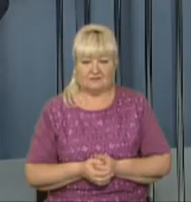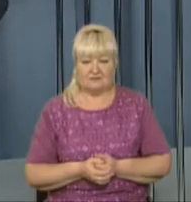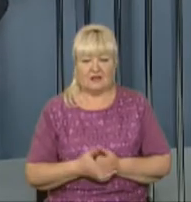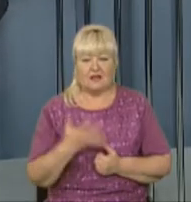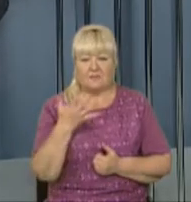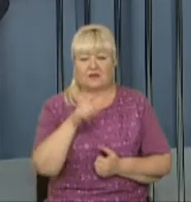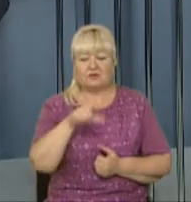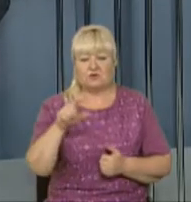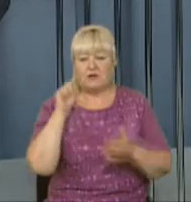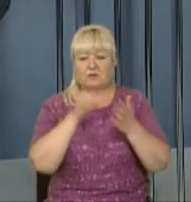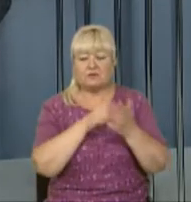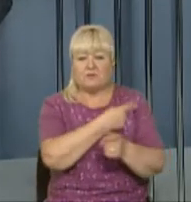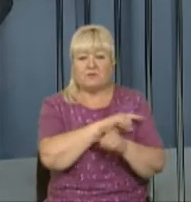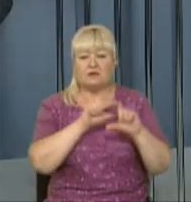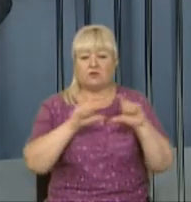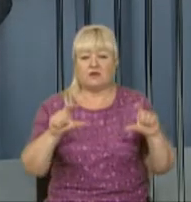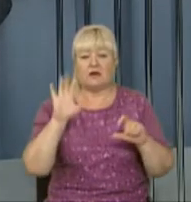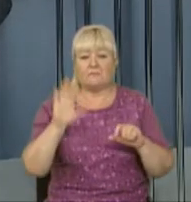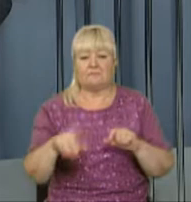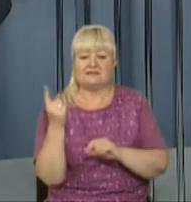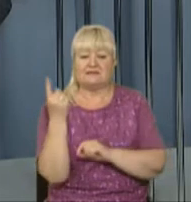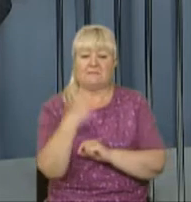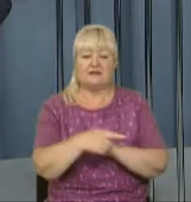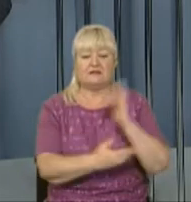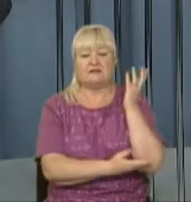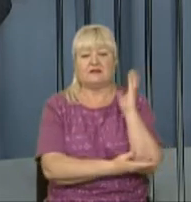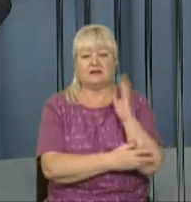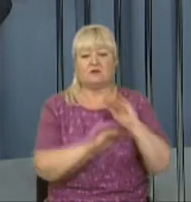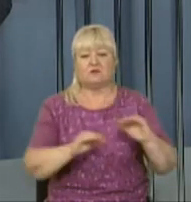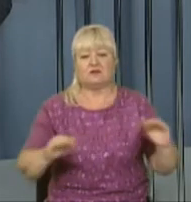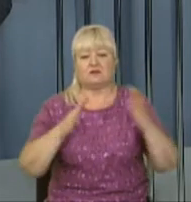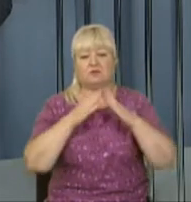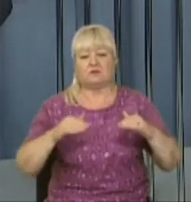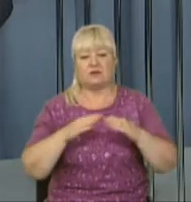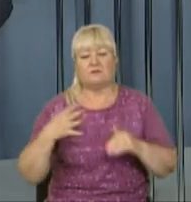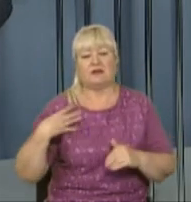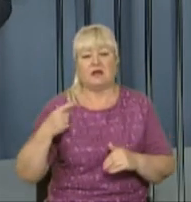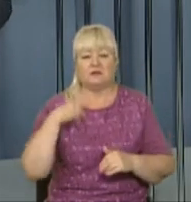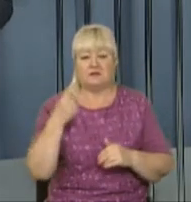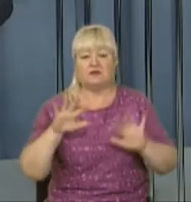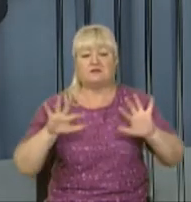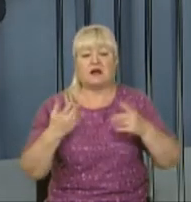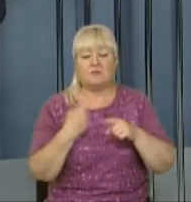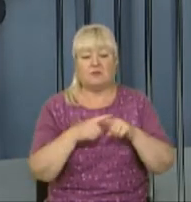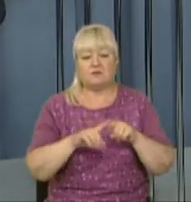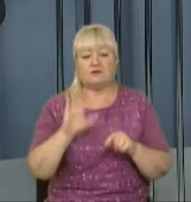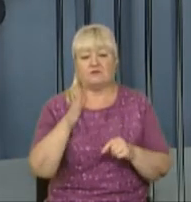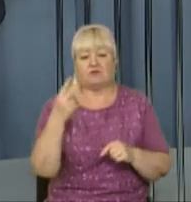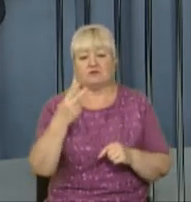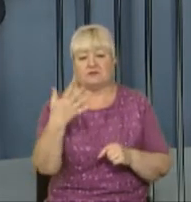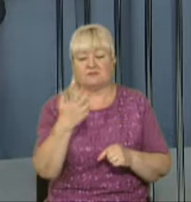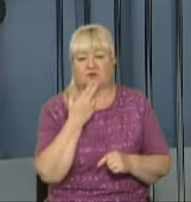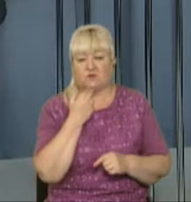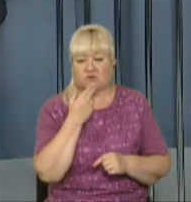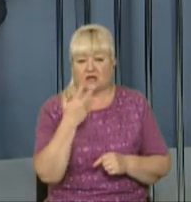П'ятеро людей потрапили до лікарні після падіння дерева у дитячому таборі на Львівщині. Трапилось це у вівторок, 25